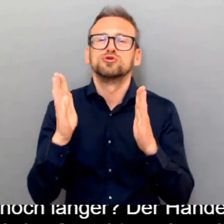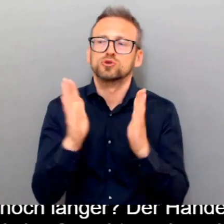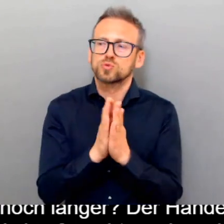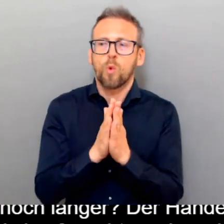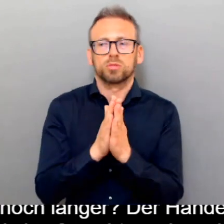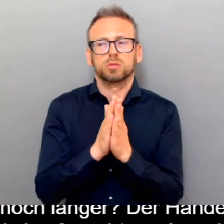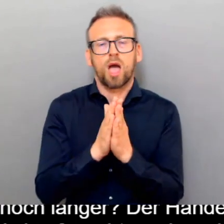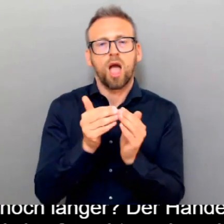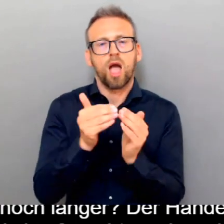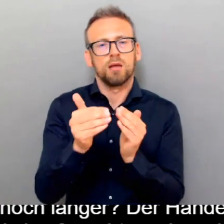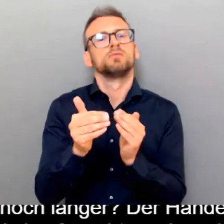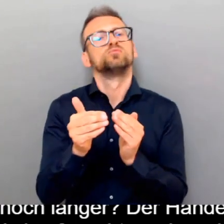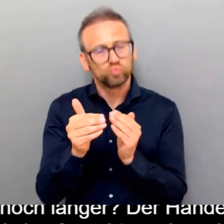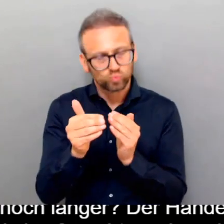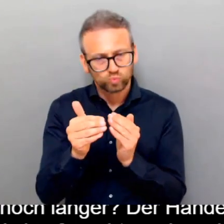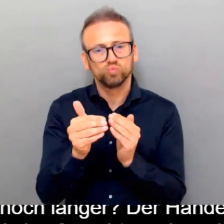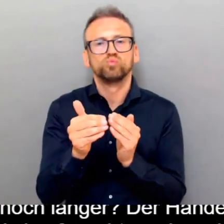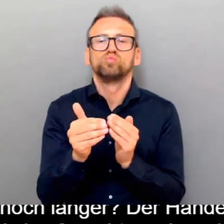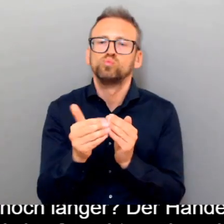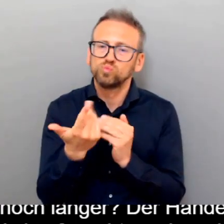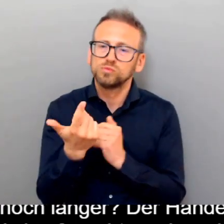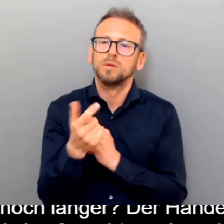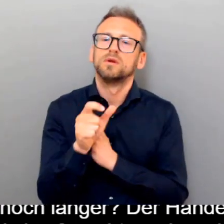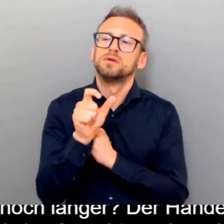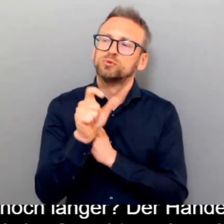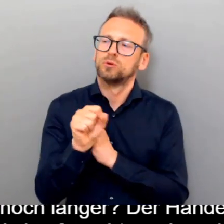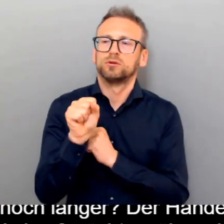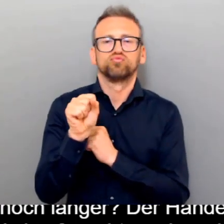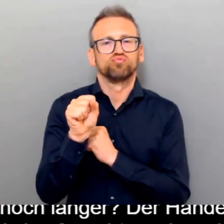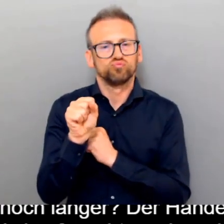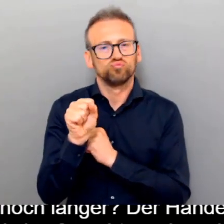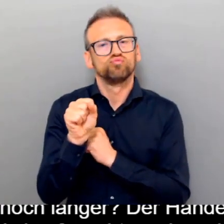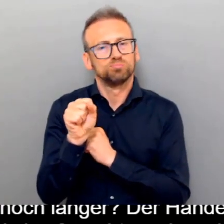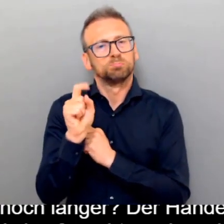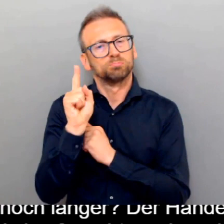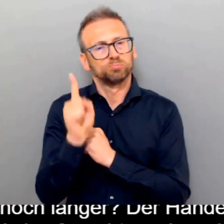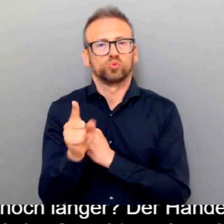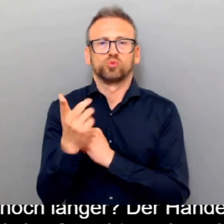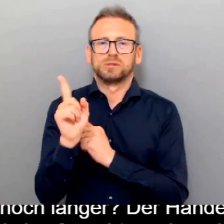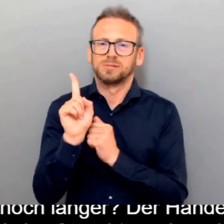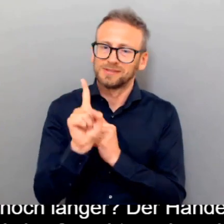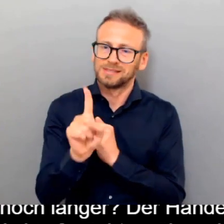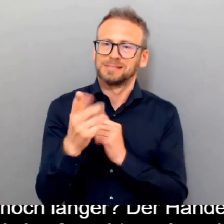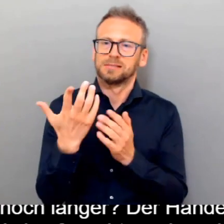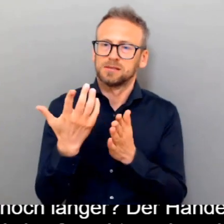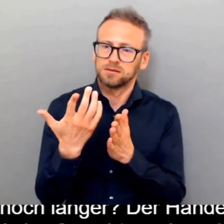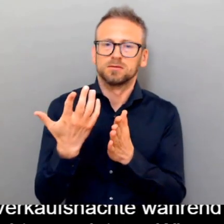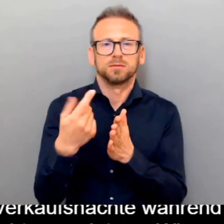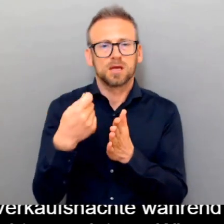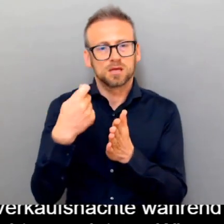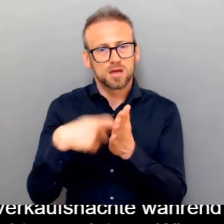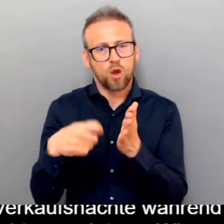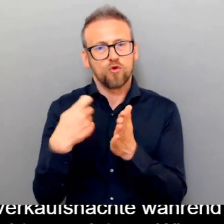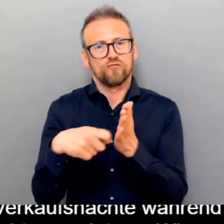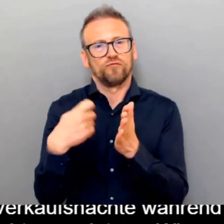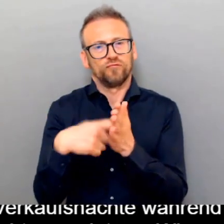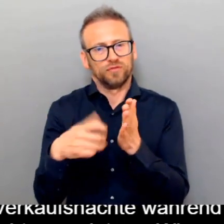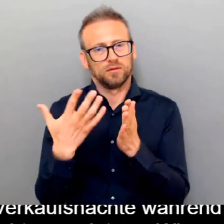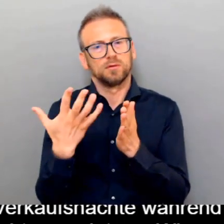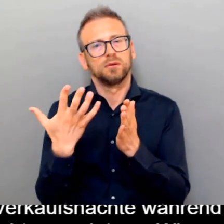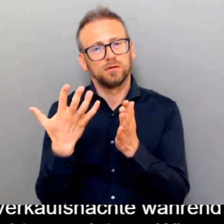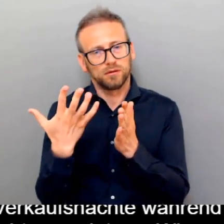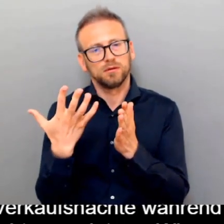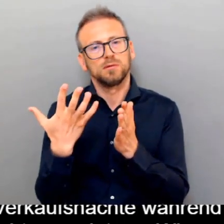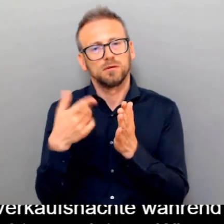Getränke produzieren, um Getränke zu vermeiden. Wurde aber bis dato kaum benutzt. Und jetzt ist einfach die Frage,